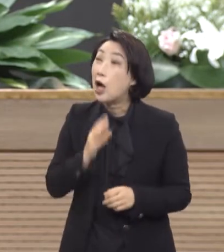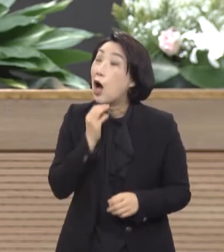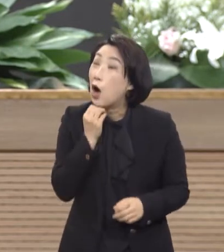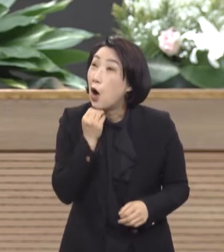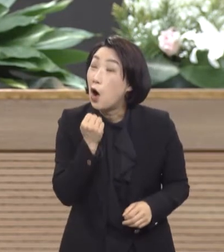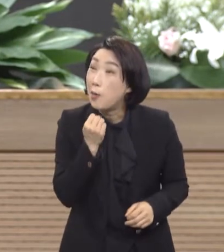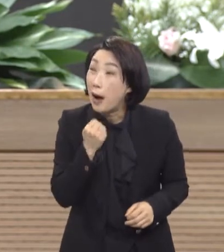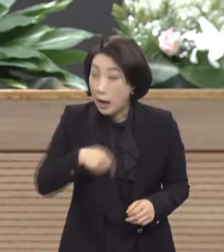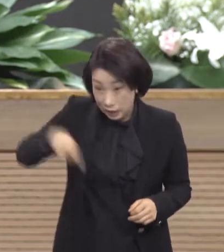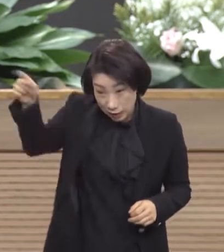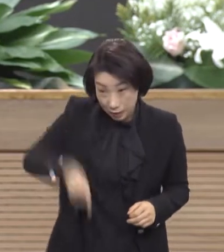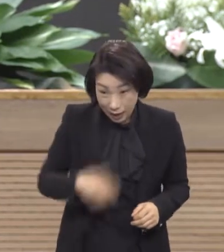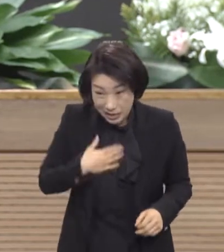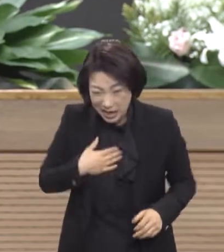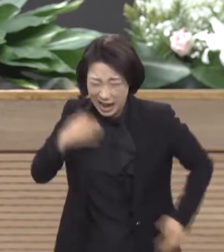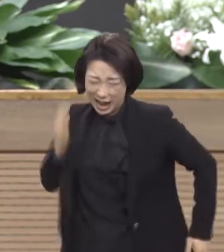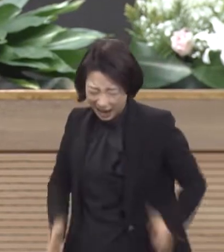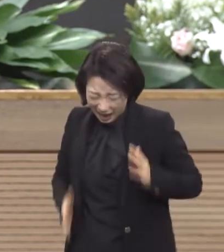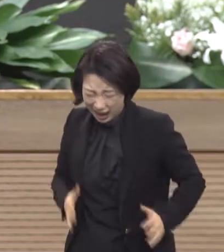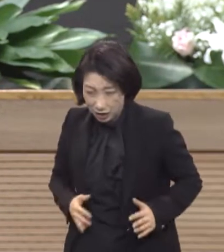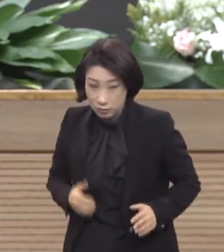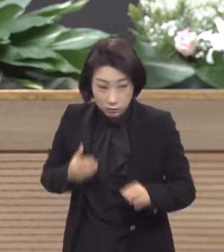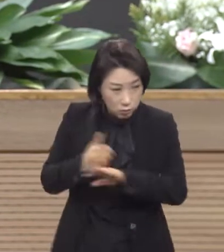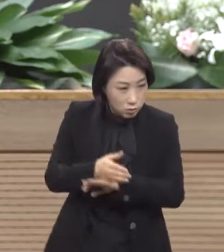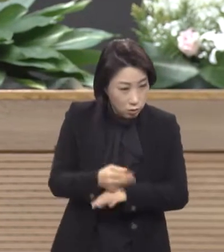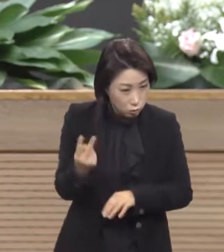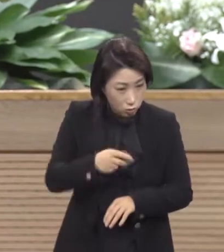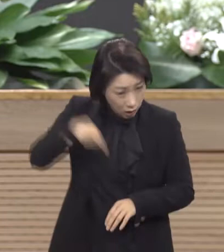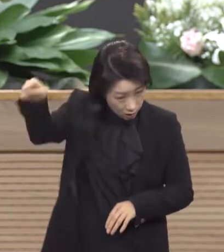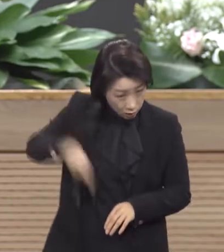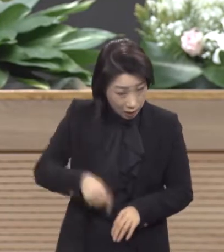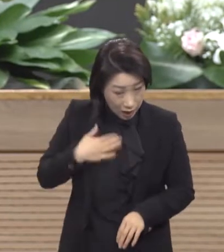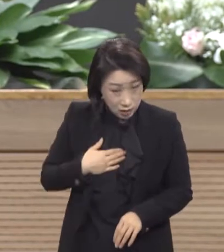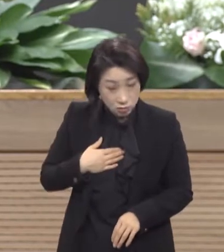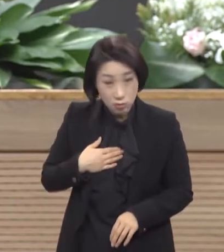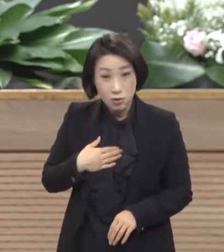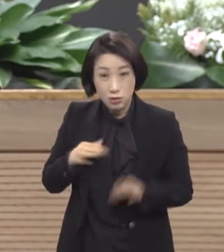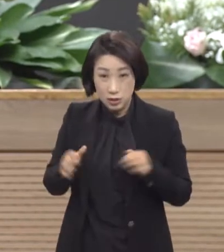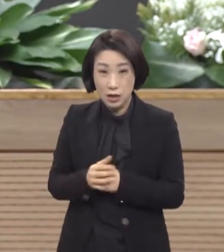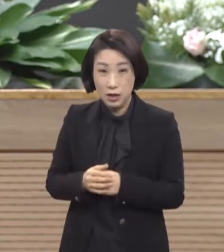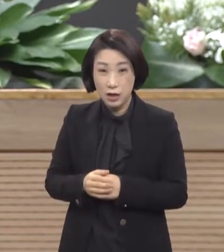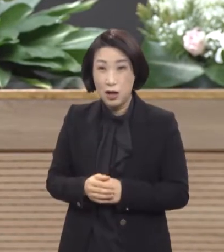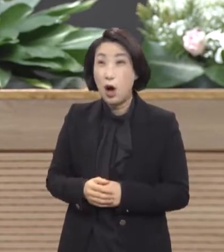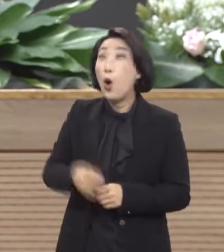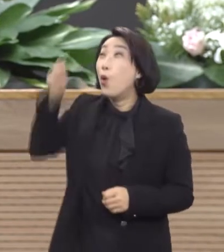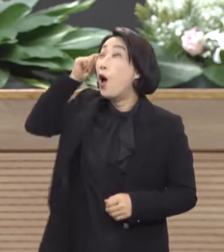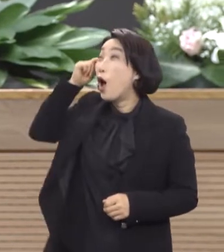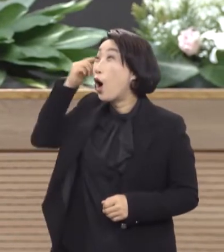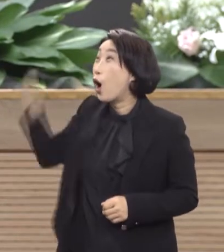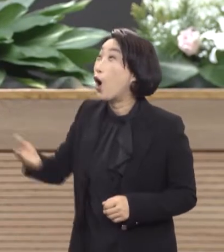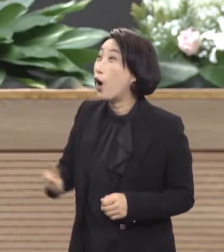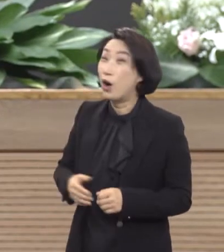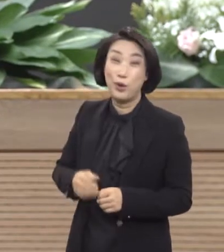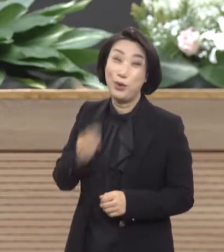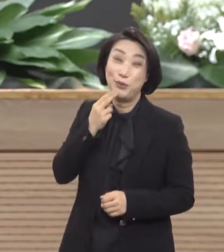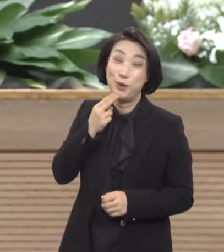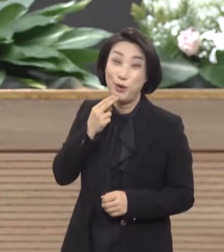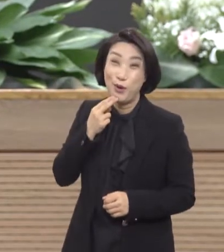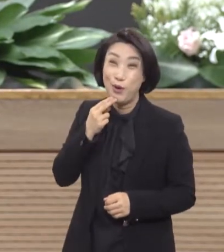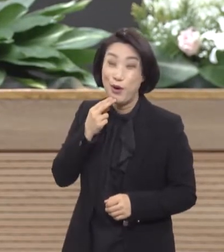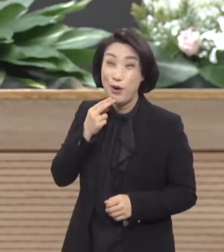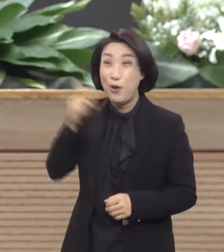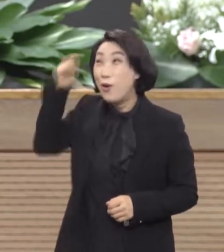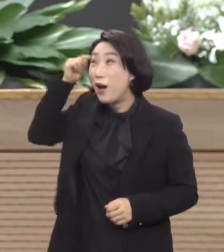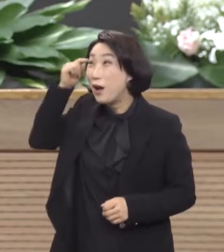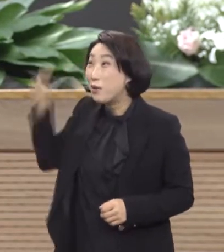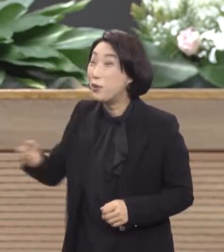와라. 못 갔다 오면 또 올라가야 돼. 그냥 막 300고지를 향해서 왜 올라가냐고 물어도 안 봐. 왜 올라가라고